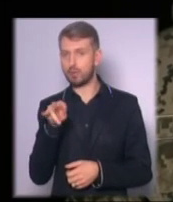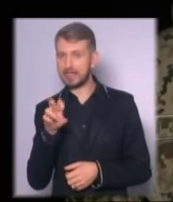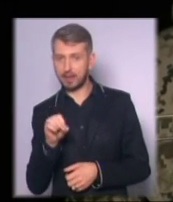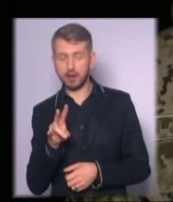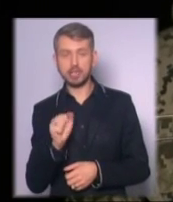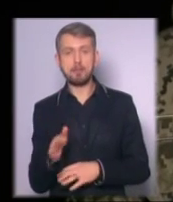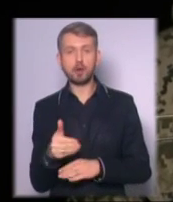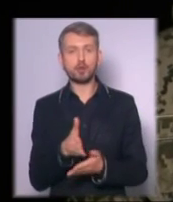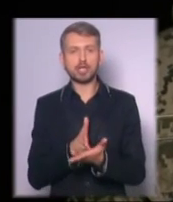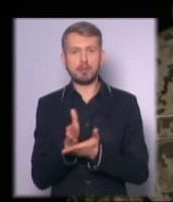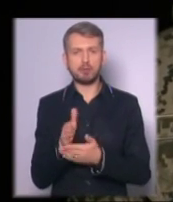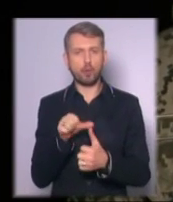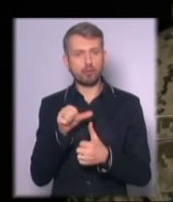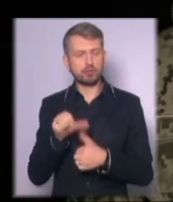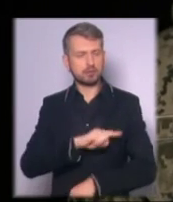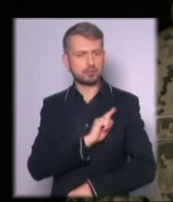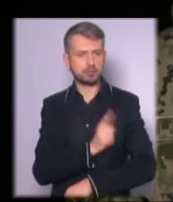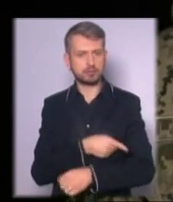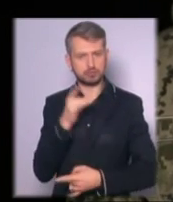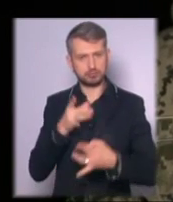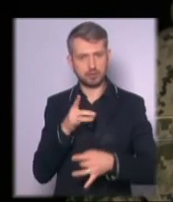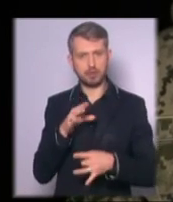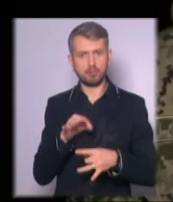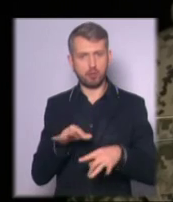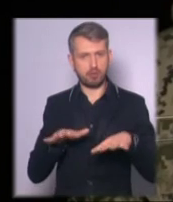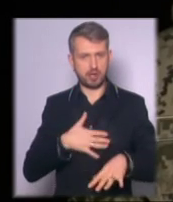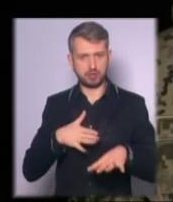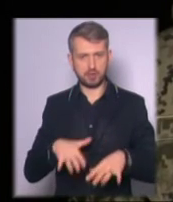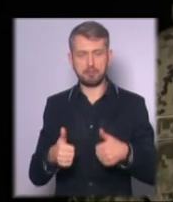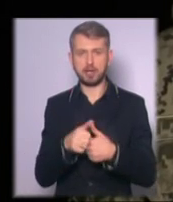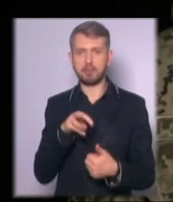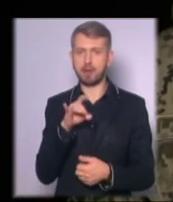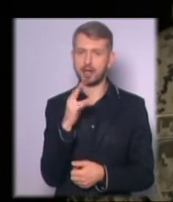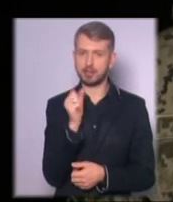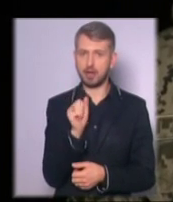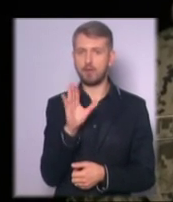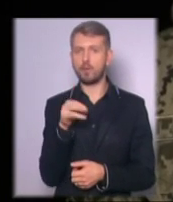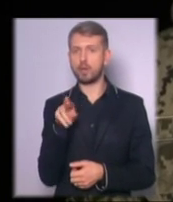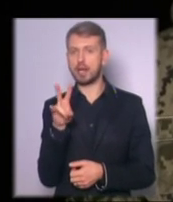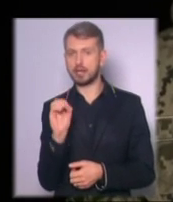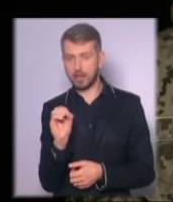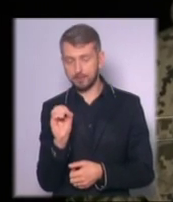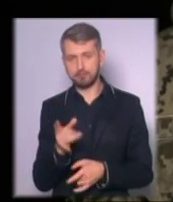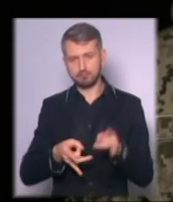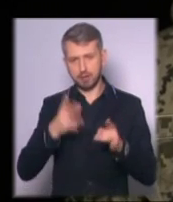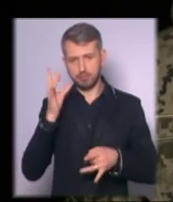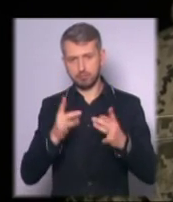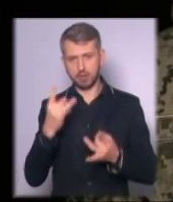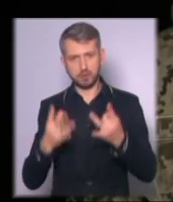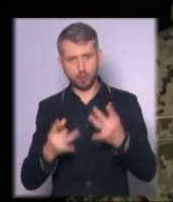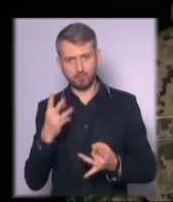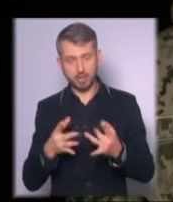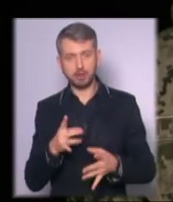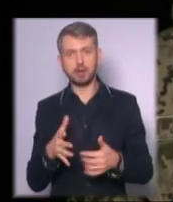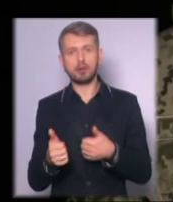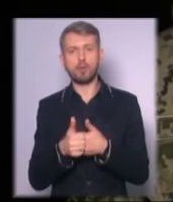напрямку бойовики особливо інтенсивно вели вогонь по опорних пунктах поблизу Мар'янки та Водяного. Неприцільний вогонь з мінометів ворог вів